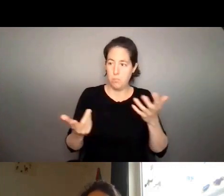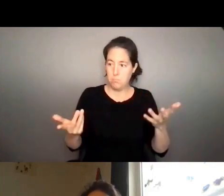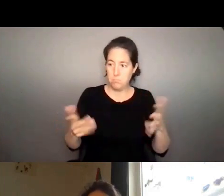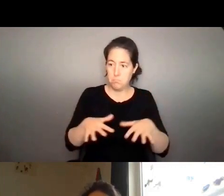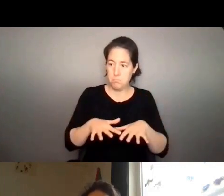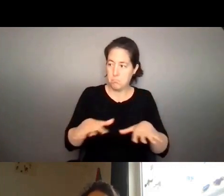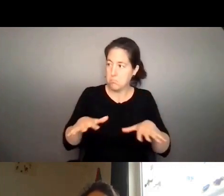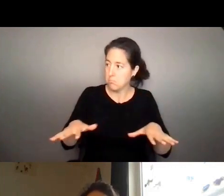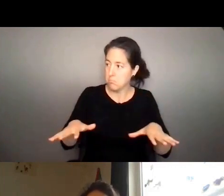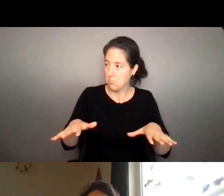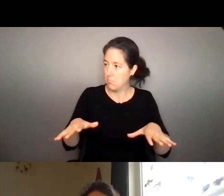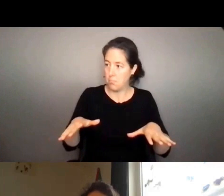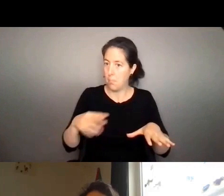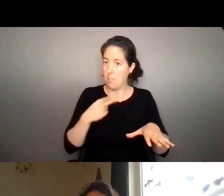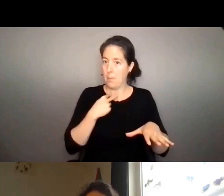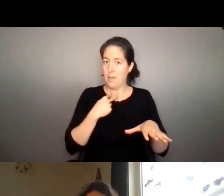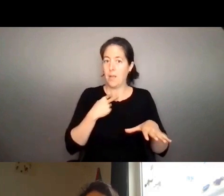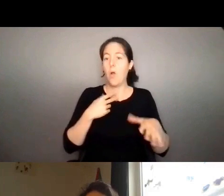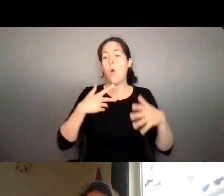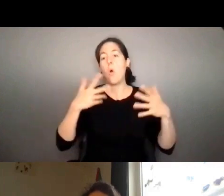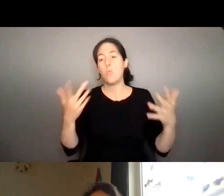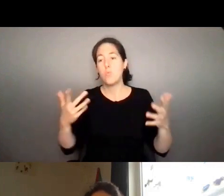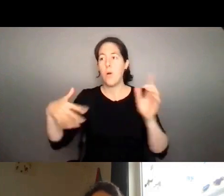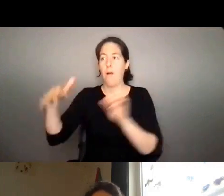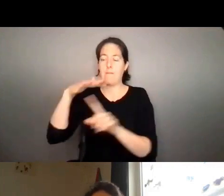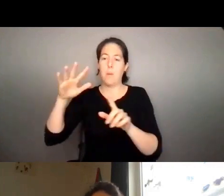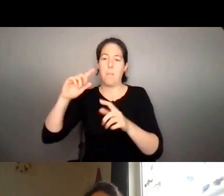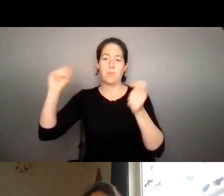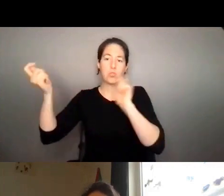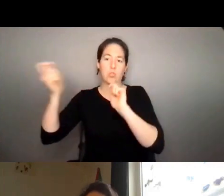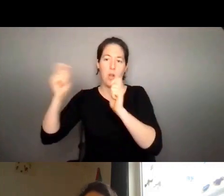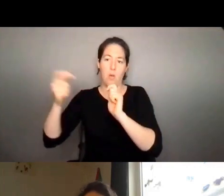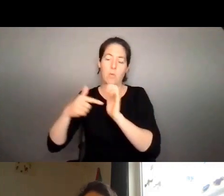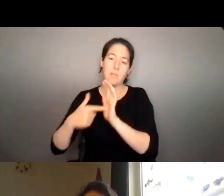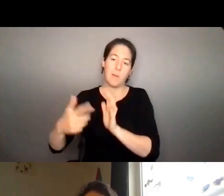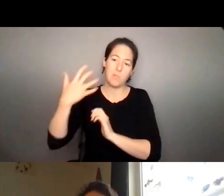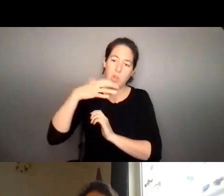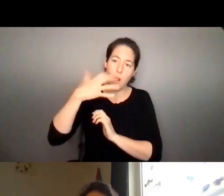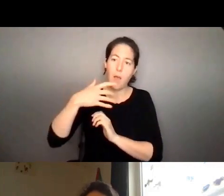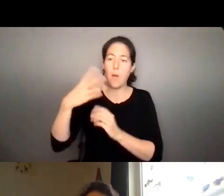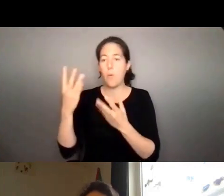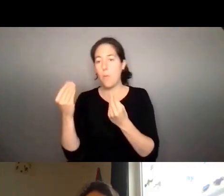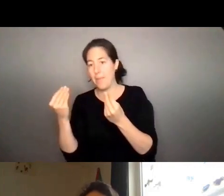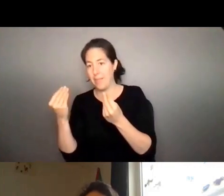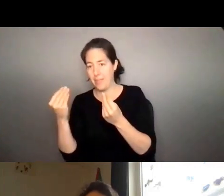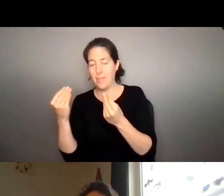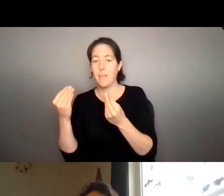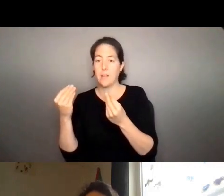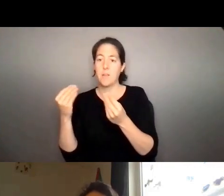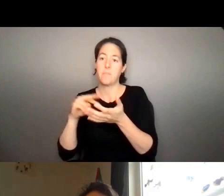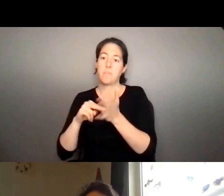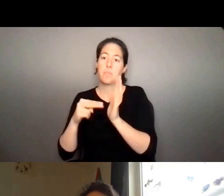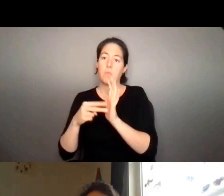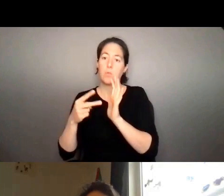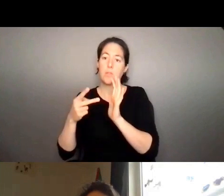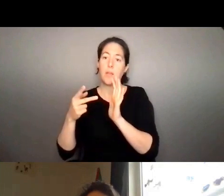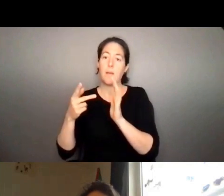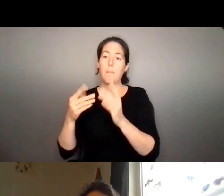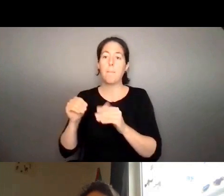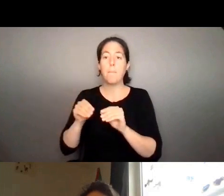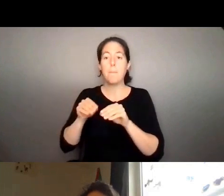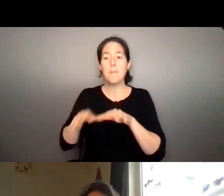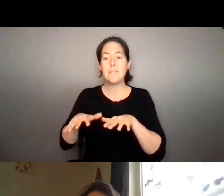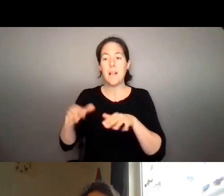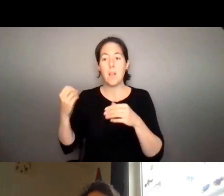possibles, ou lorsqu'il y a des fluctuations de l'environnement, soit par la chaleur ou par l'humidité, qui font en sorte que le mycélium